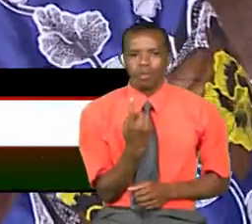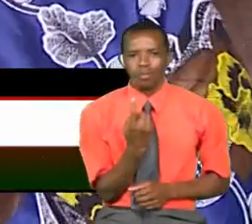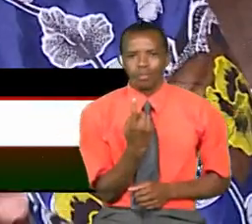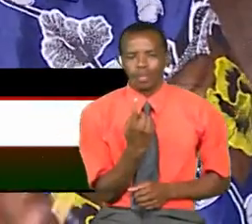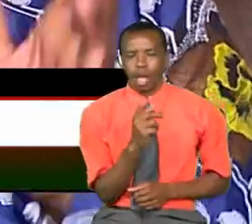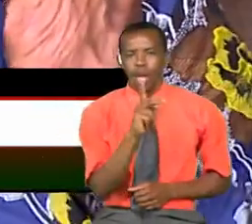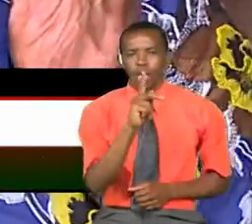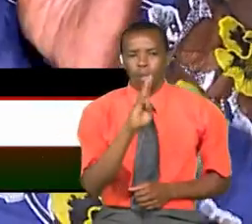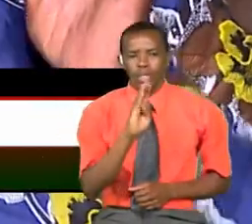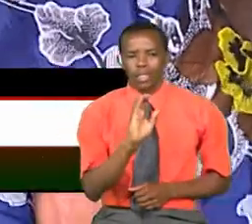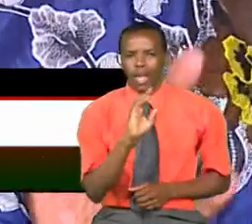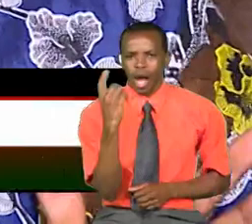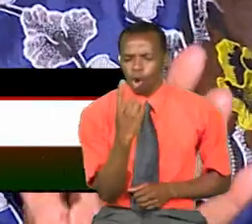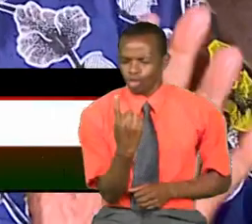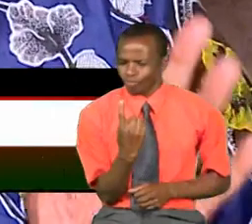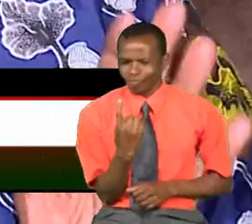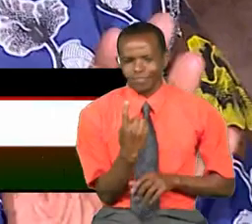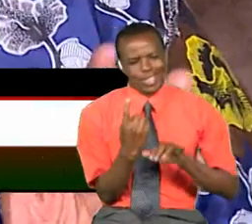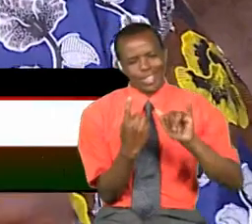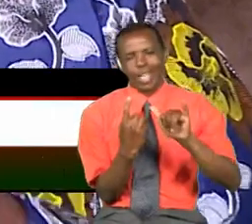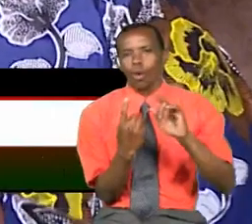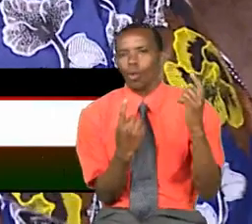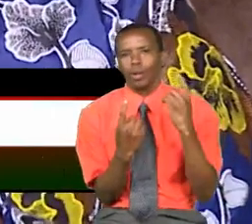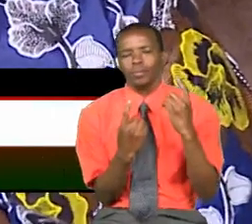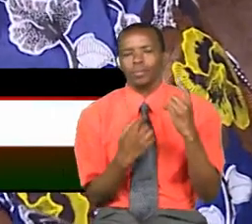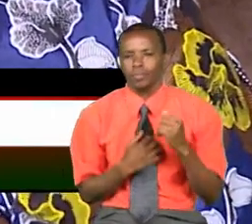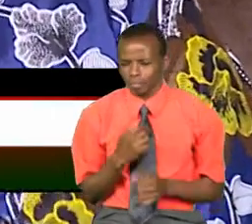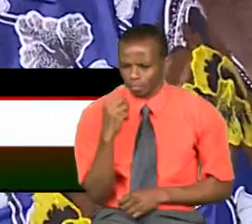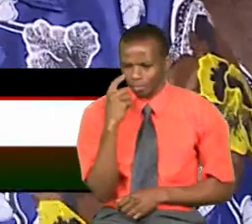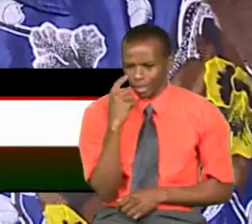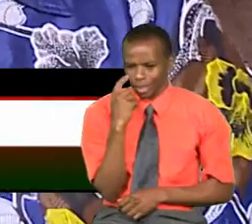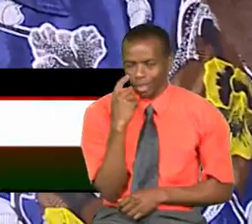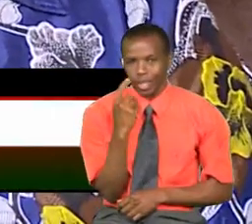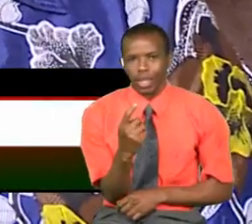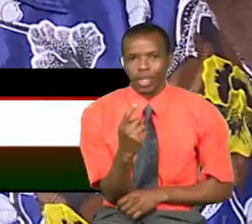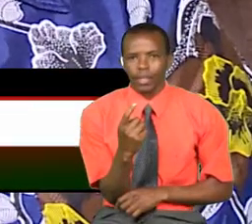studio. I was left alone in the studio. Nikaona hapa,